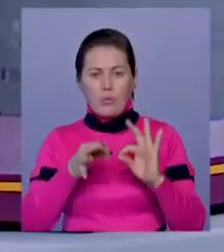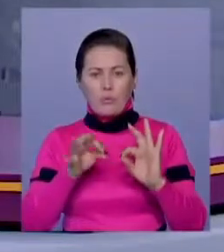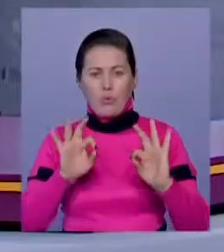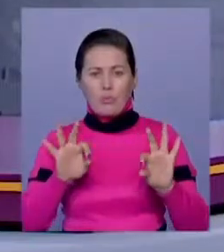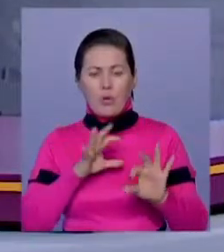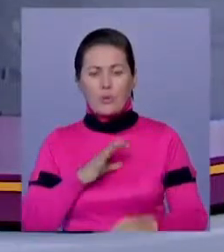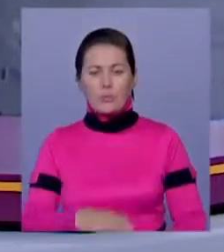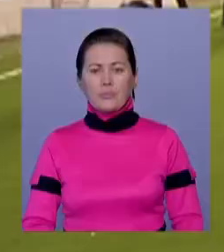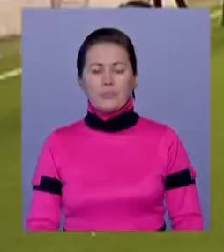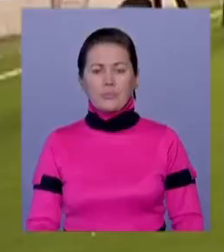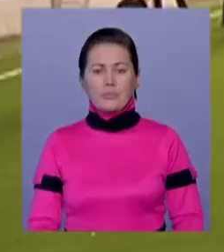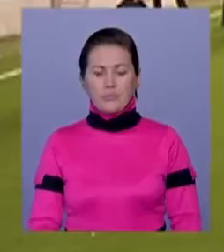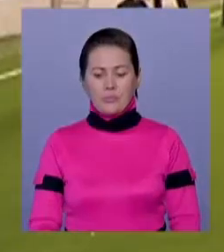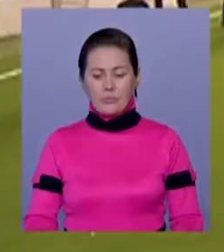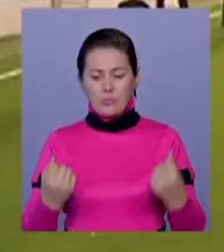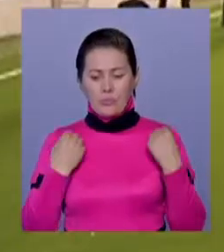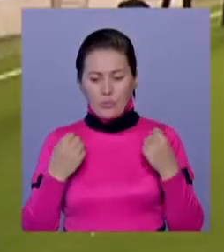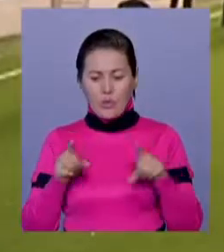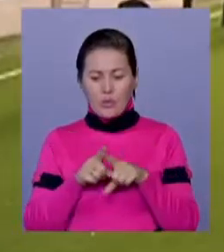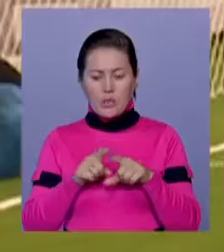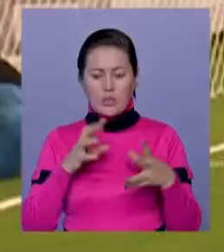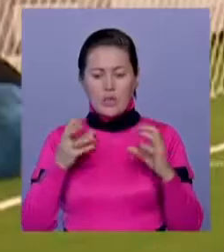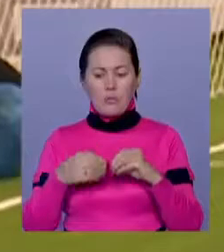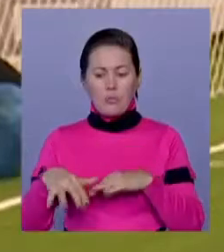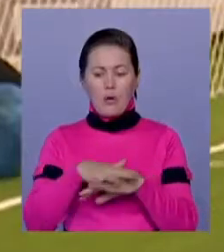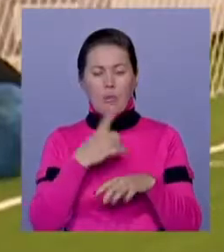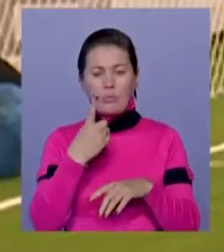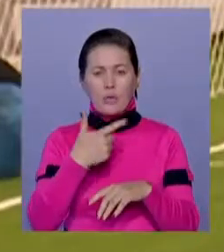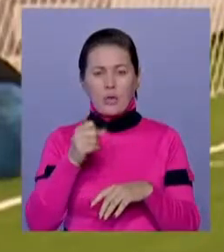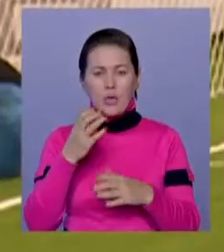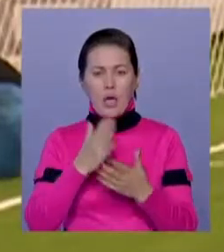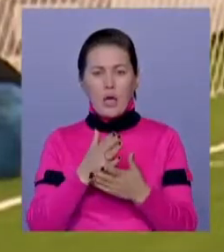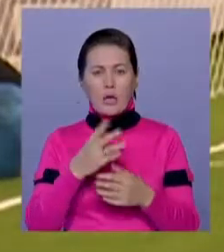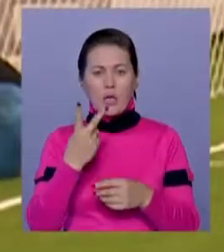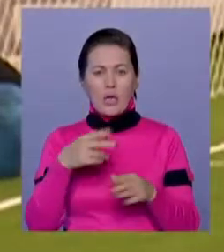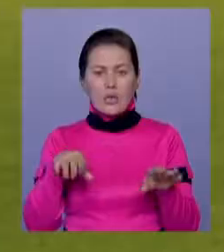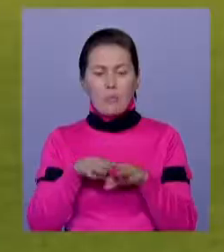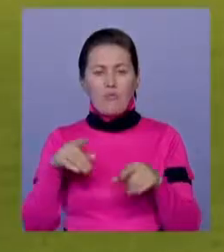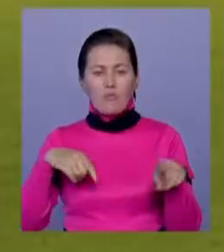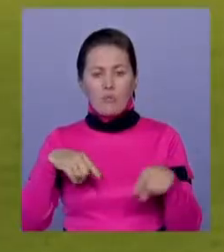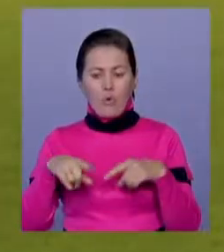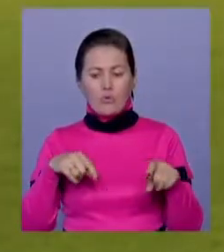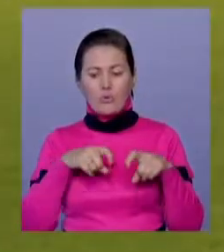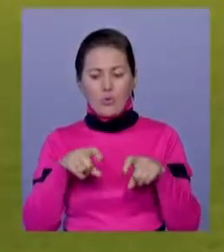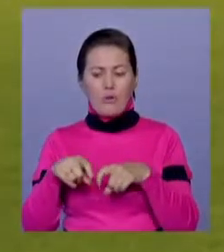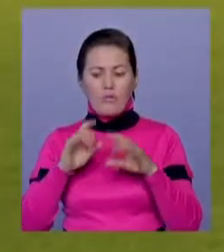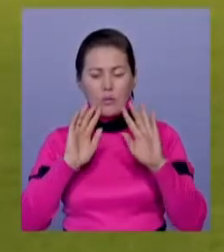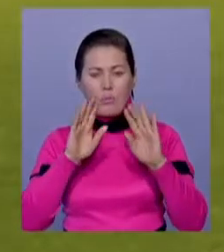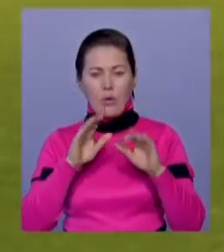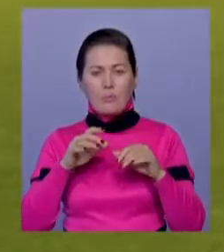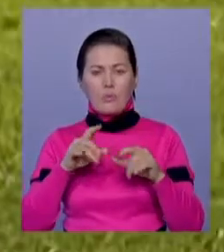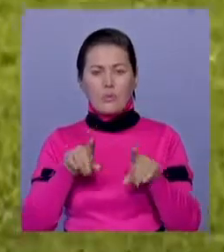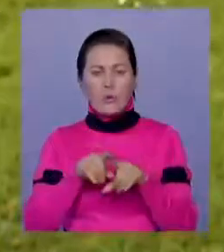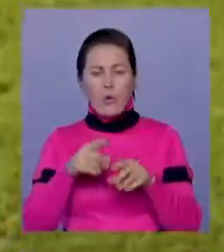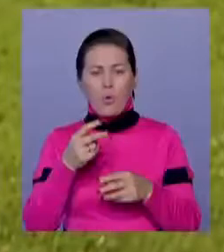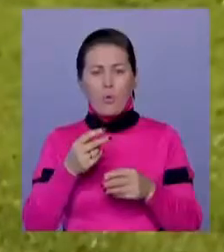толығырақ. Спорт кешендерінің жалпы аумағы 1 гектарды құрайды. Мұнда екі жабық футбол, жүгіру, волейбол және баскетбол